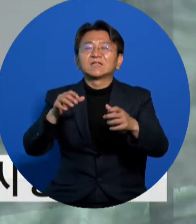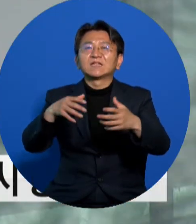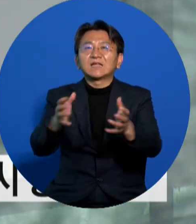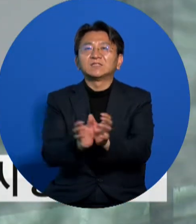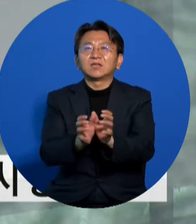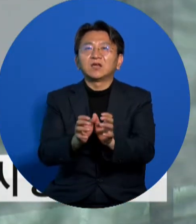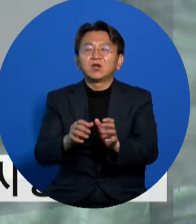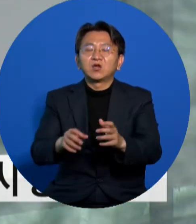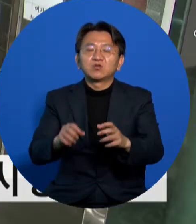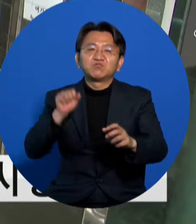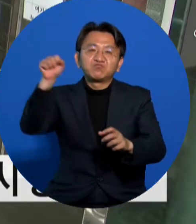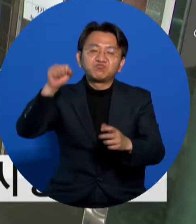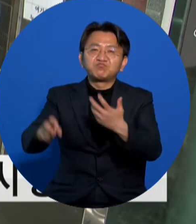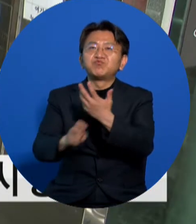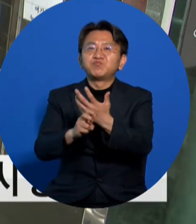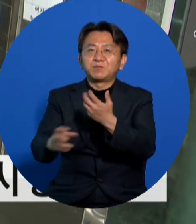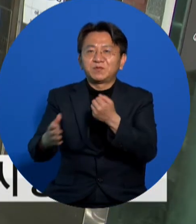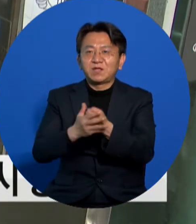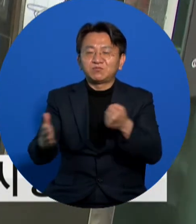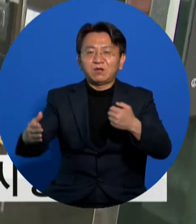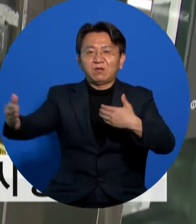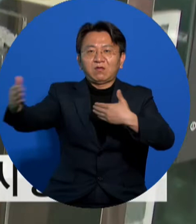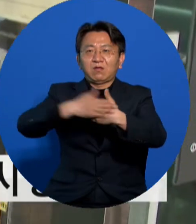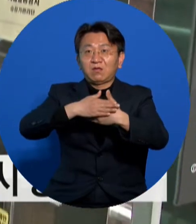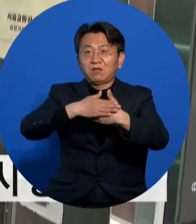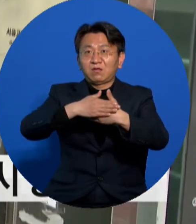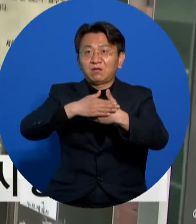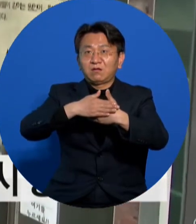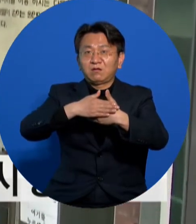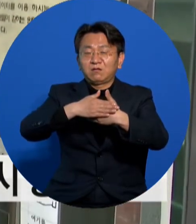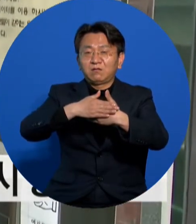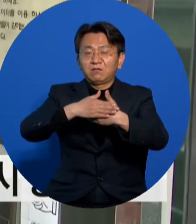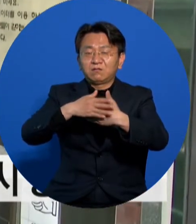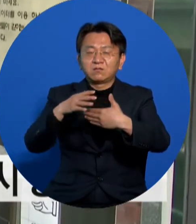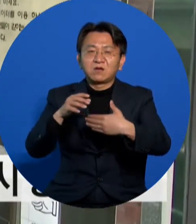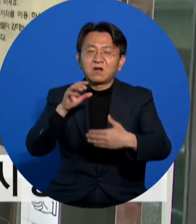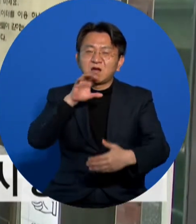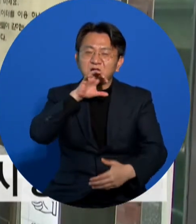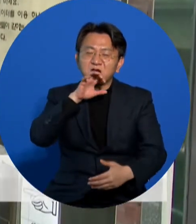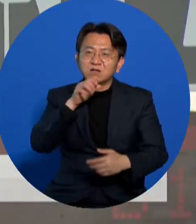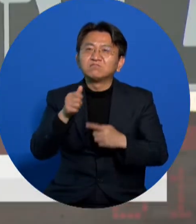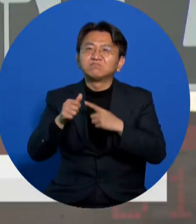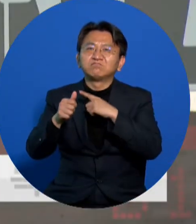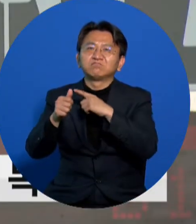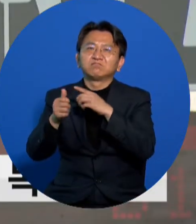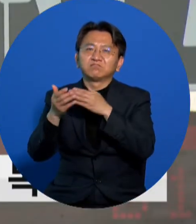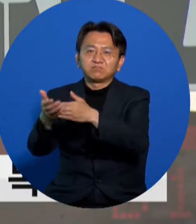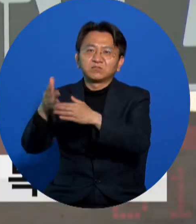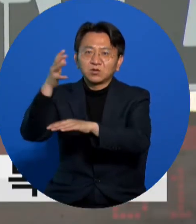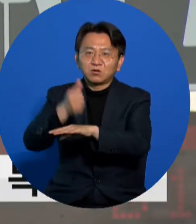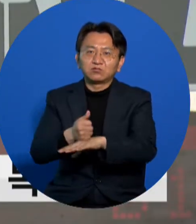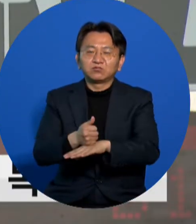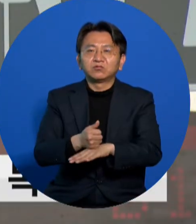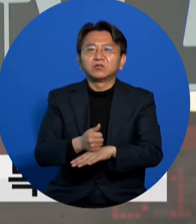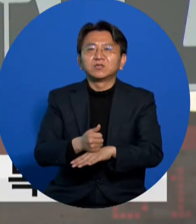시위로 운행을 중단한다는 안내문을 붙였다가 시민들의 강한 항의를 받았고 결국 공사는 입장문을 내고 시민